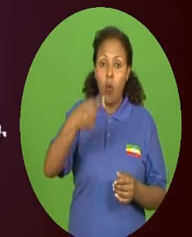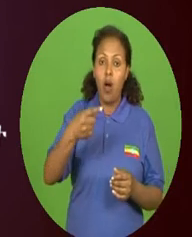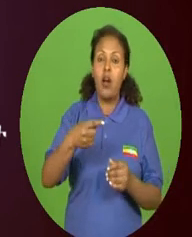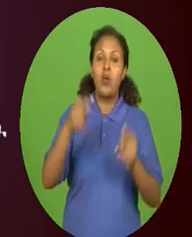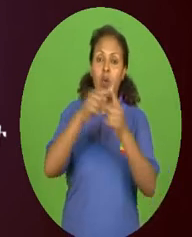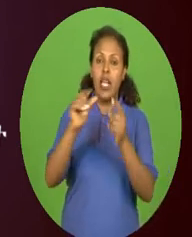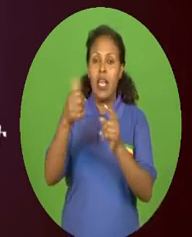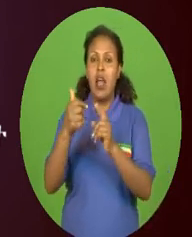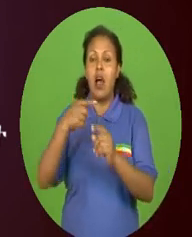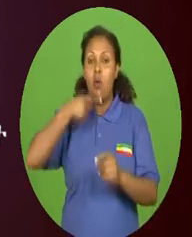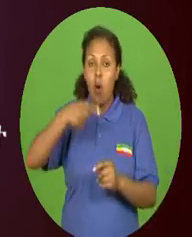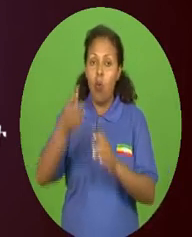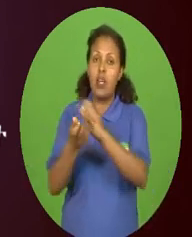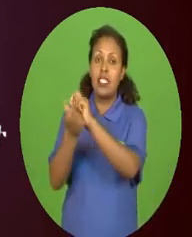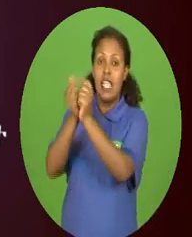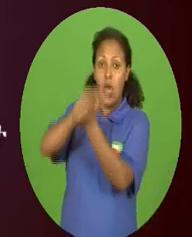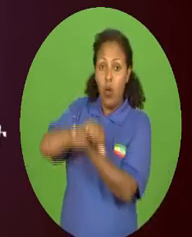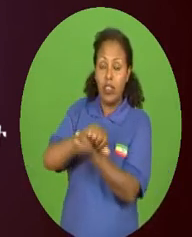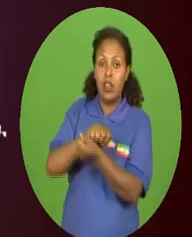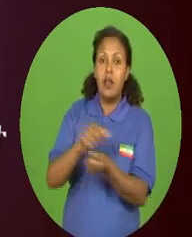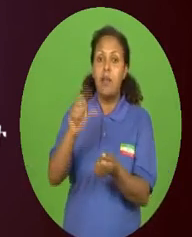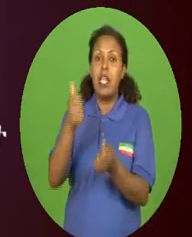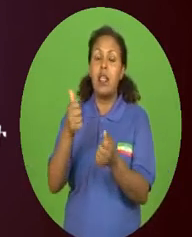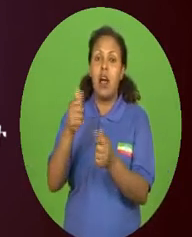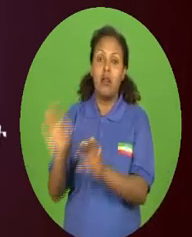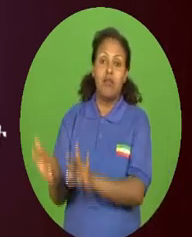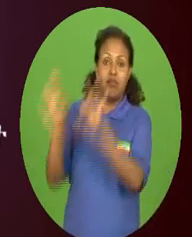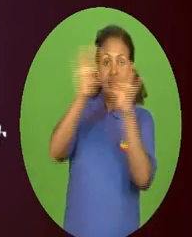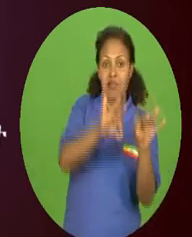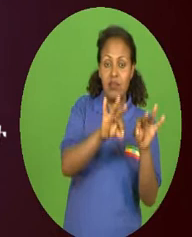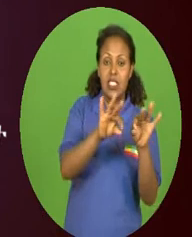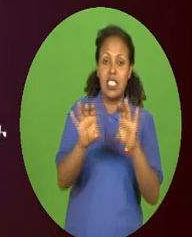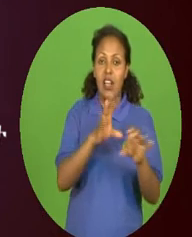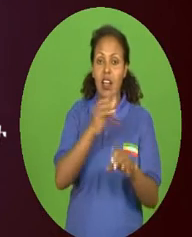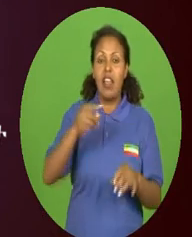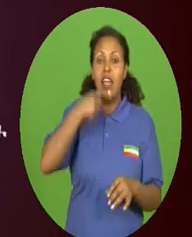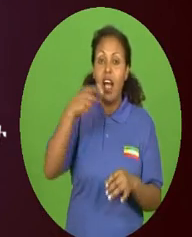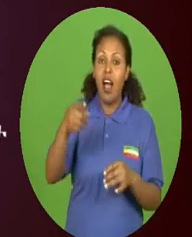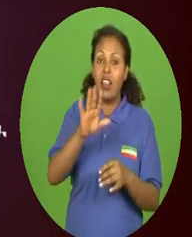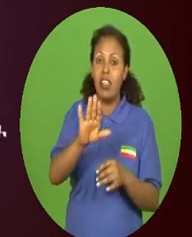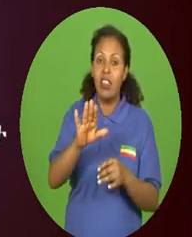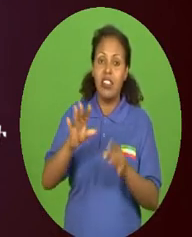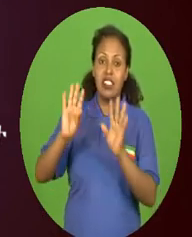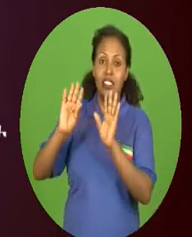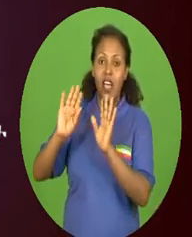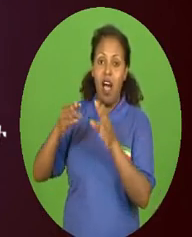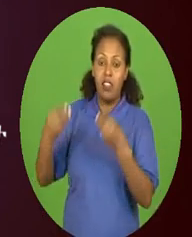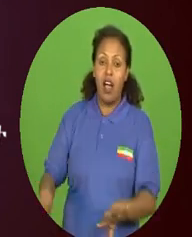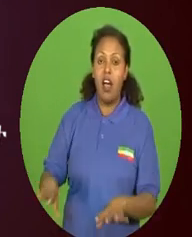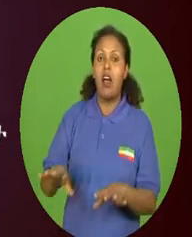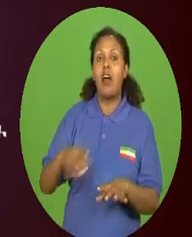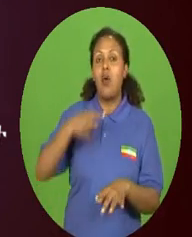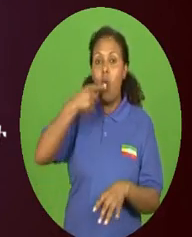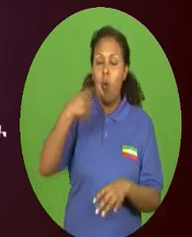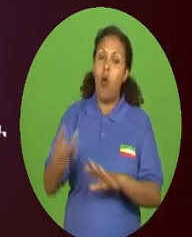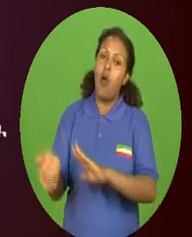በአንጻሩ ቋንቋ ቀስ በቀስ ወደ ሌላ ቋንቋ ሲለወጥ፣ በሌላ ቋንቋ ሲዋጥና ተናጋሪ